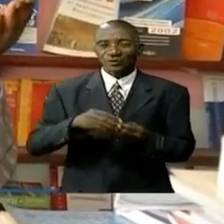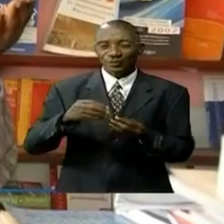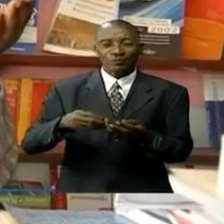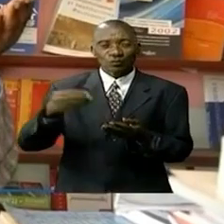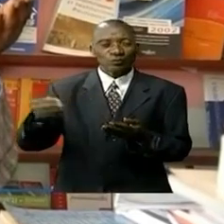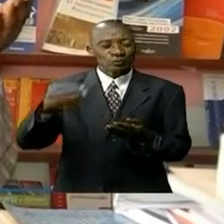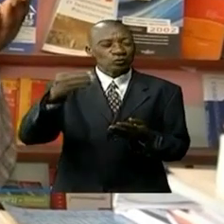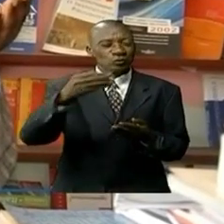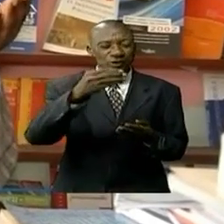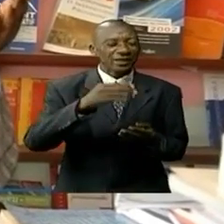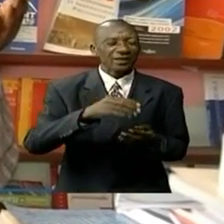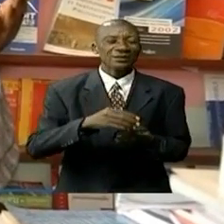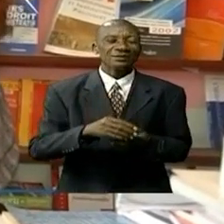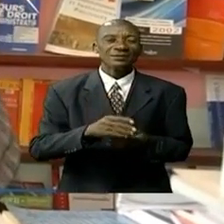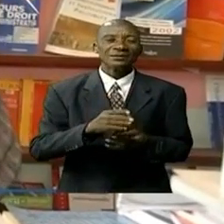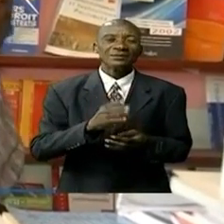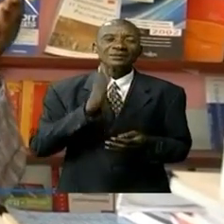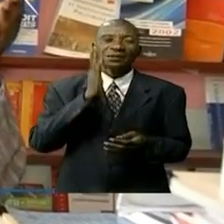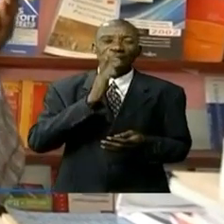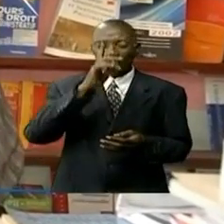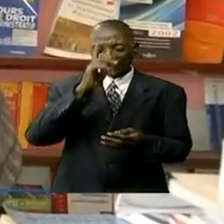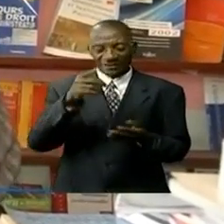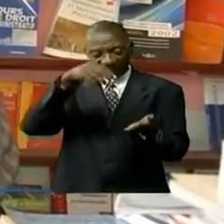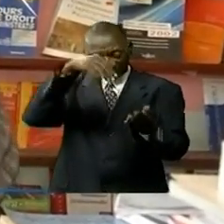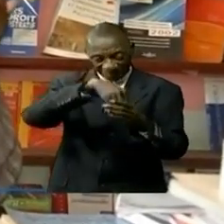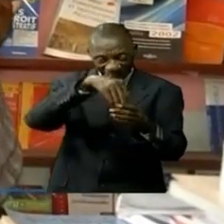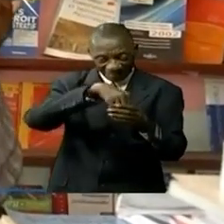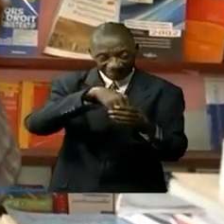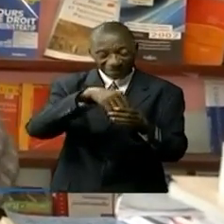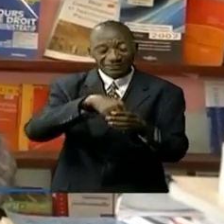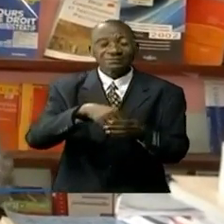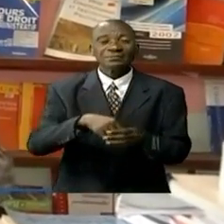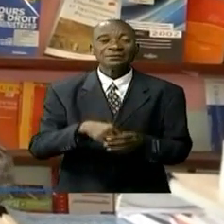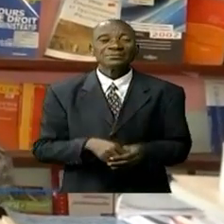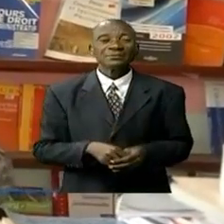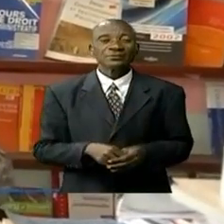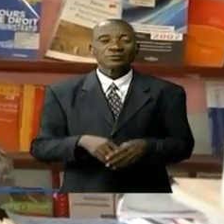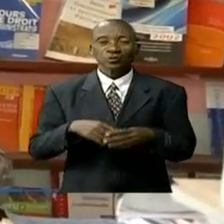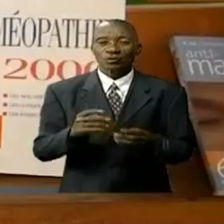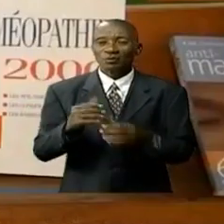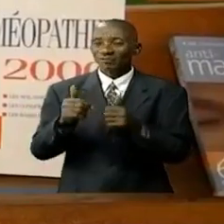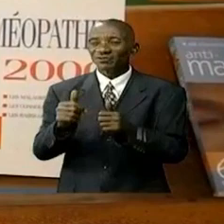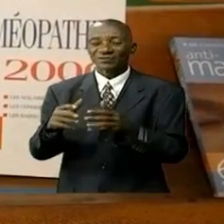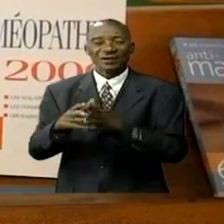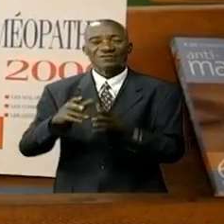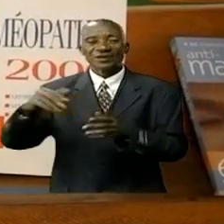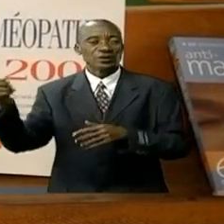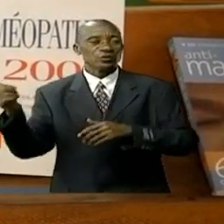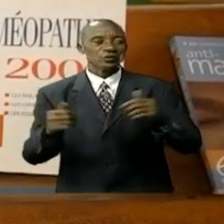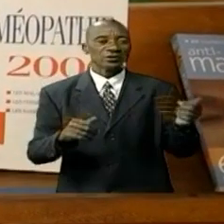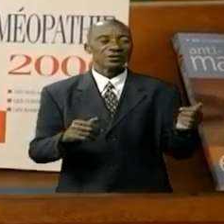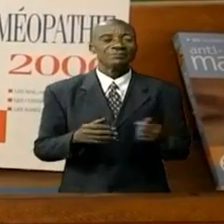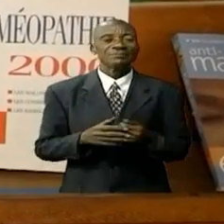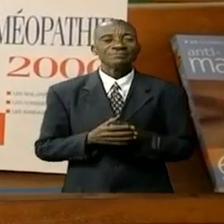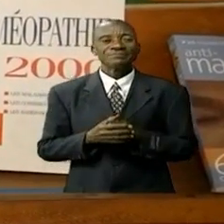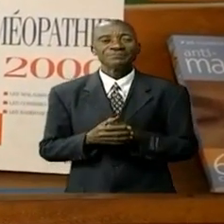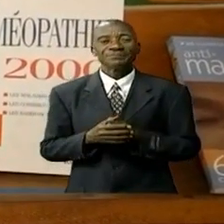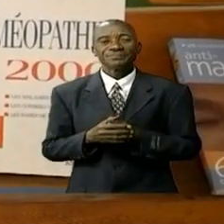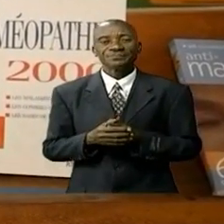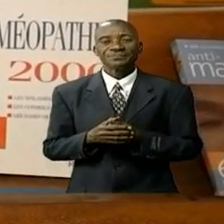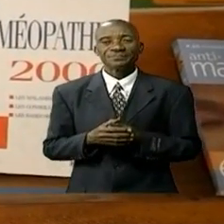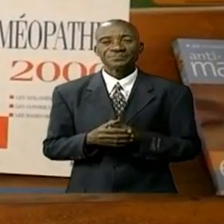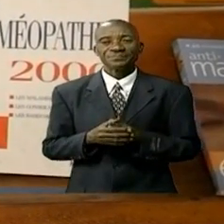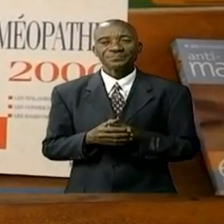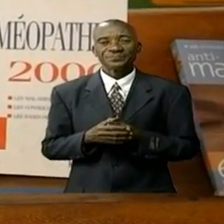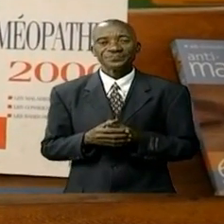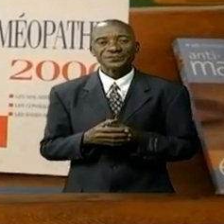faut-il vivre pour être civil, pour être avec les autres, vivre avec les autres. Mais le livre aussi contribue à